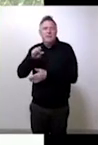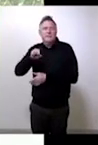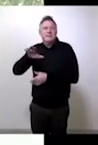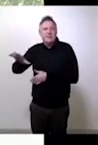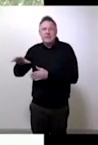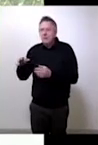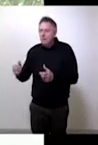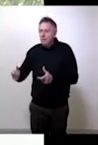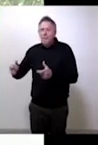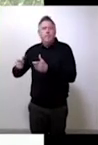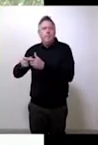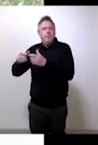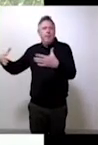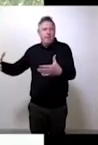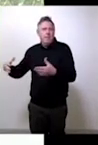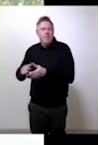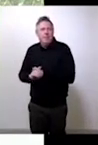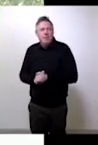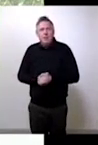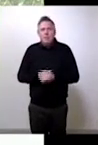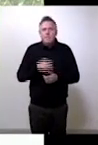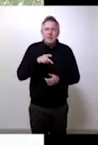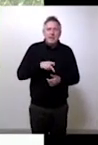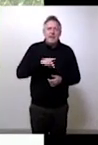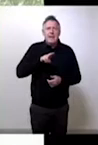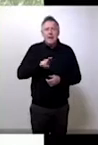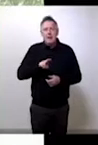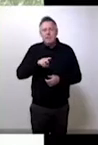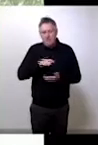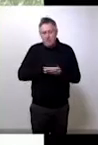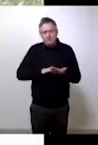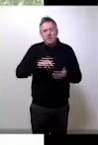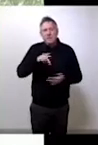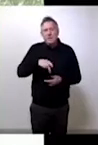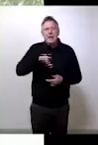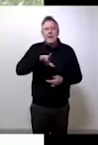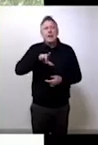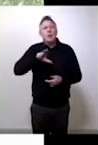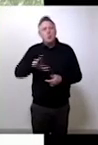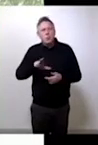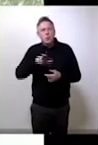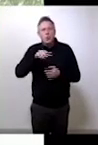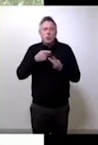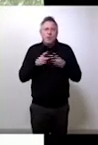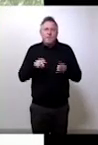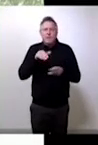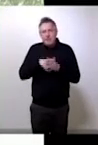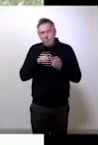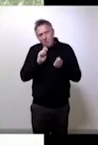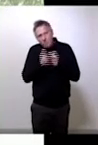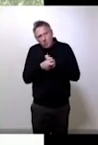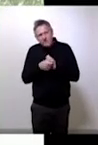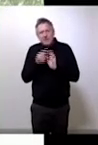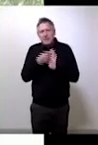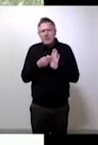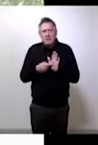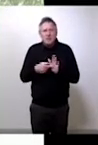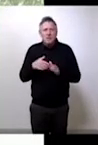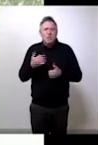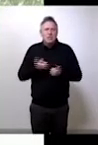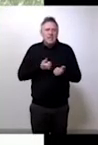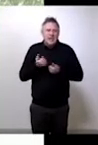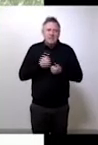va saisir la modification du PLU qui est en cours à la métropole pour faire un certain nombre d'ajustements, notamment sur les servitudes de